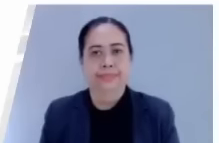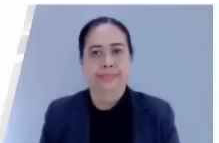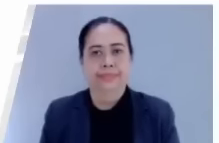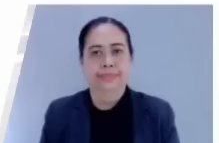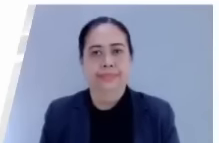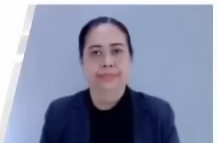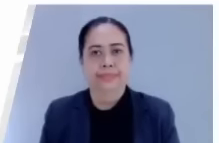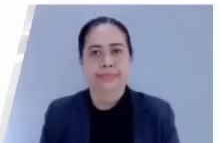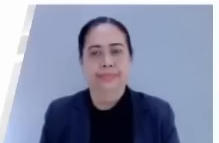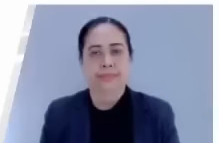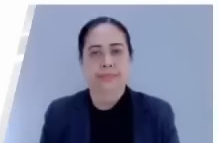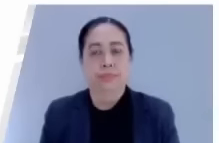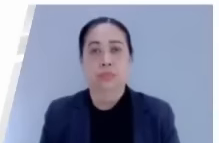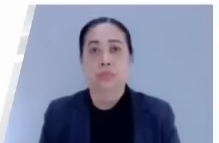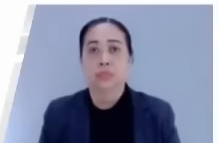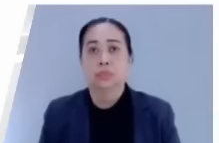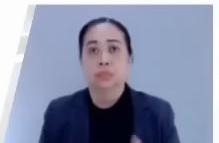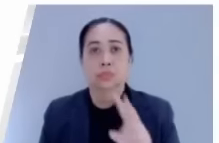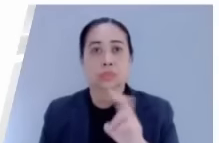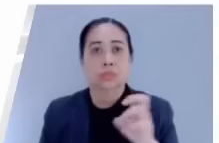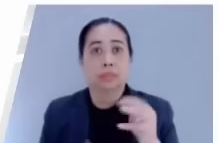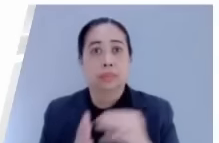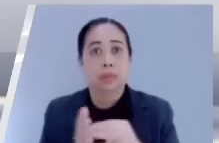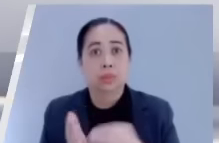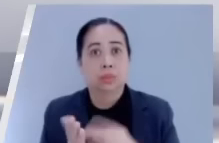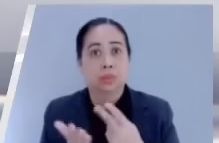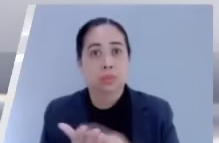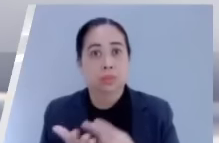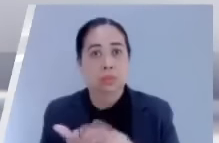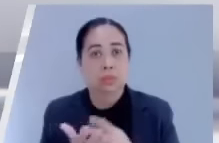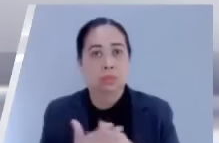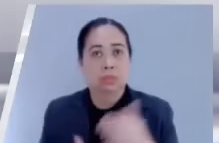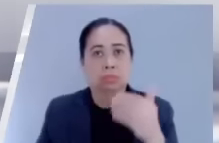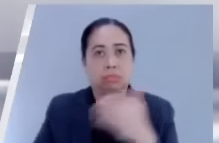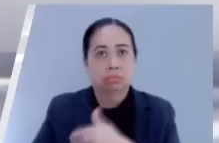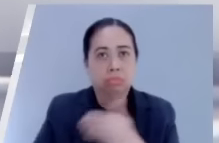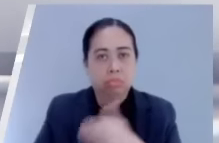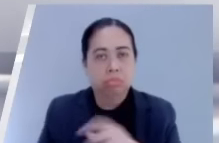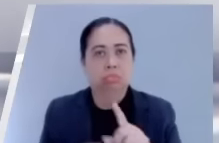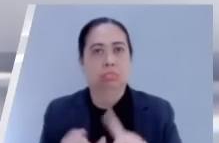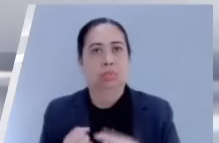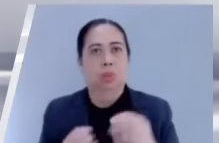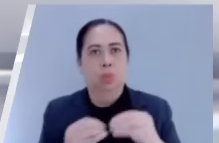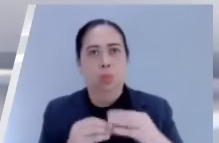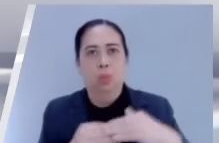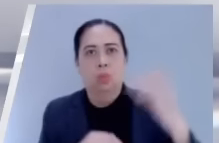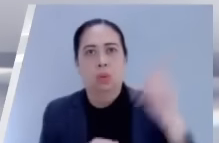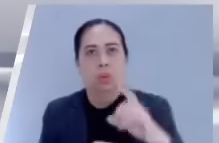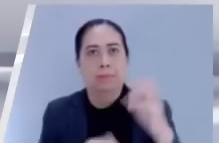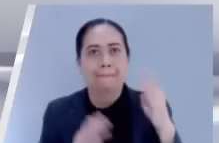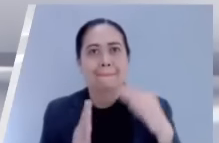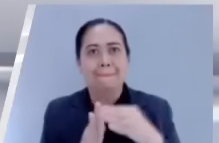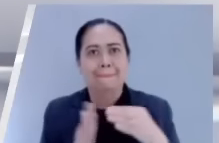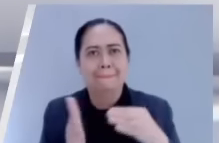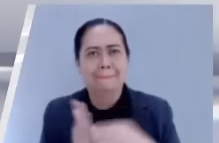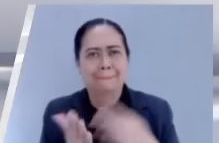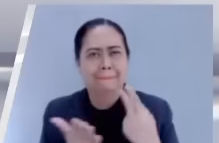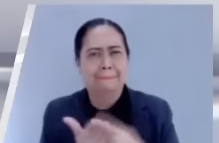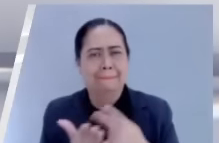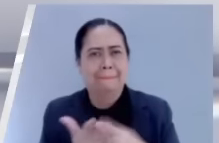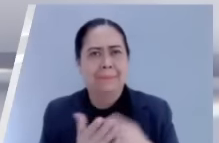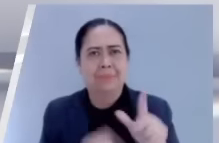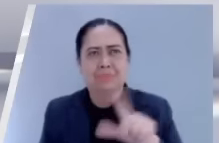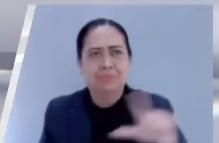Halos 200 milyong pisong pera sa mga bank account at nasa lagpas kalahating bilyong pisong real estate properties at